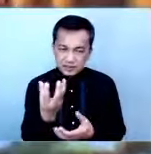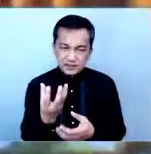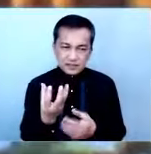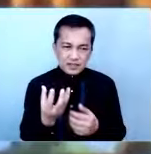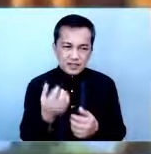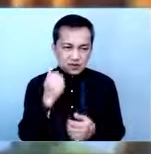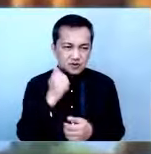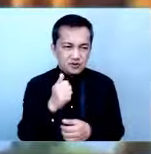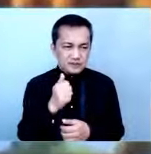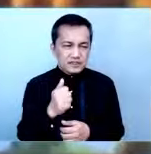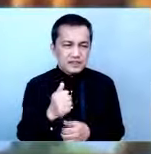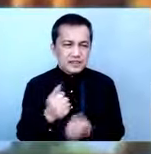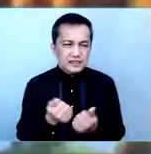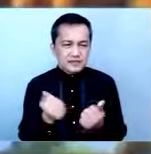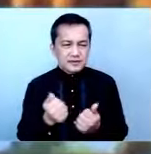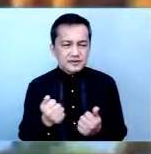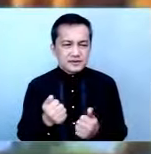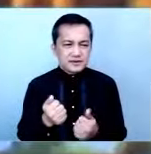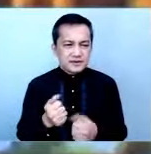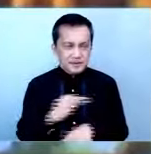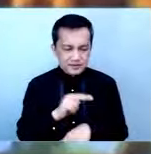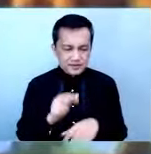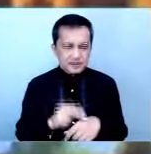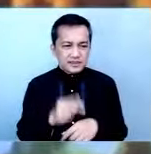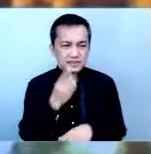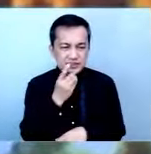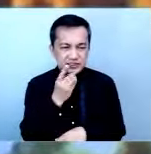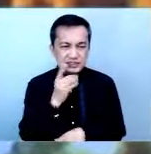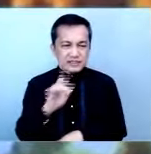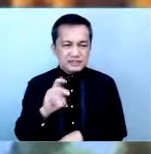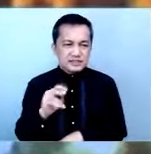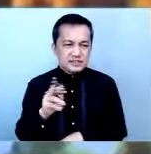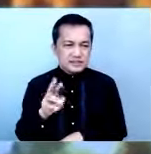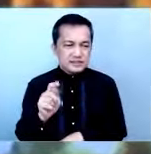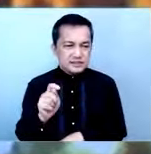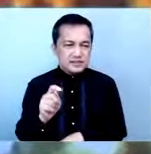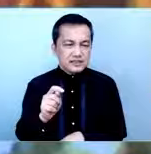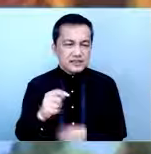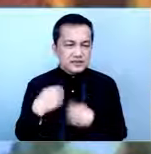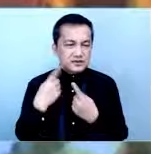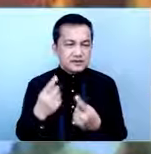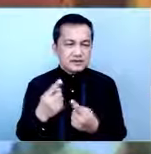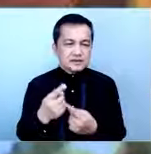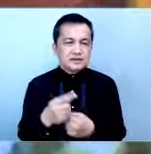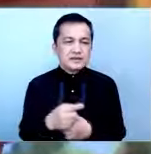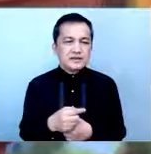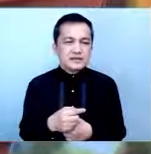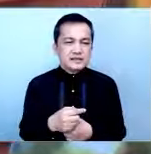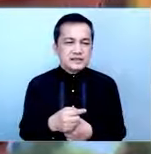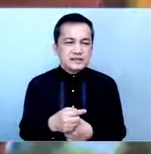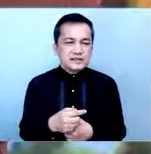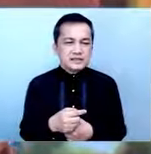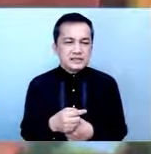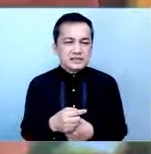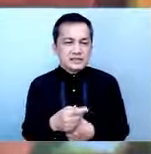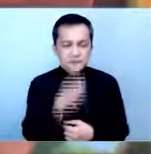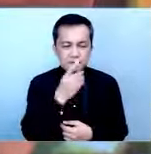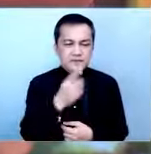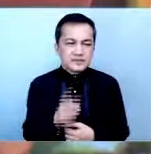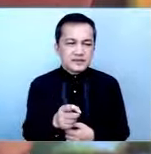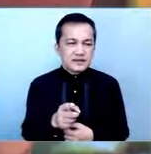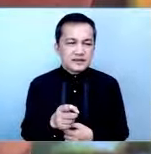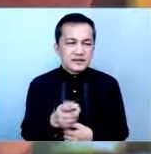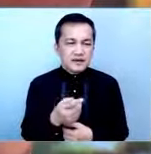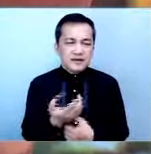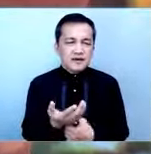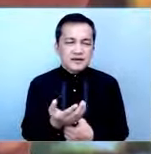this the pambansang dessert. Okay. We actually launched this during the pandemic. I remember that. It's phenomenal, eh. That po, si Ma,